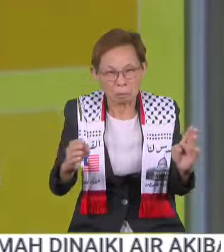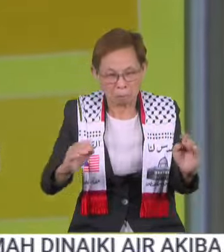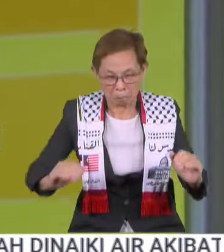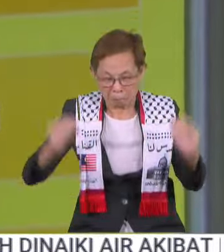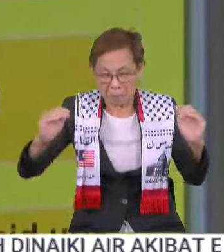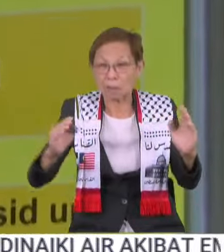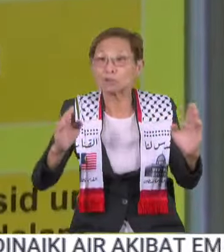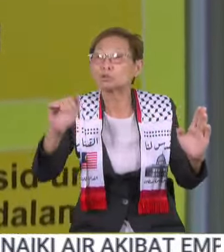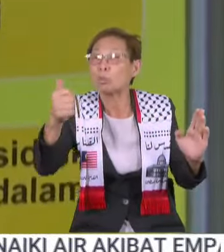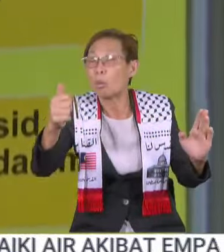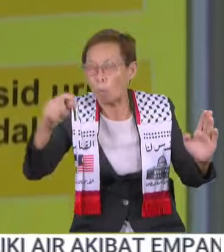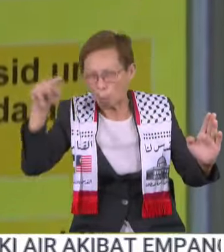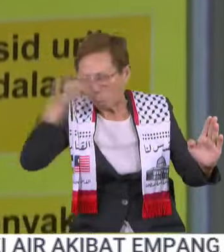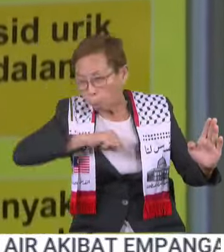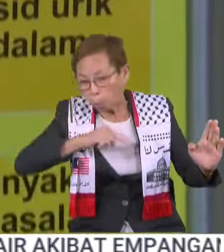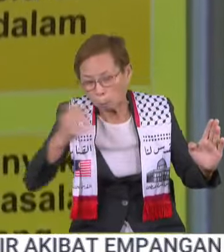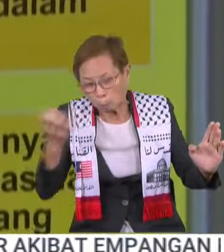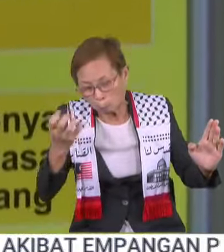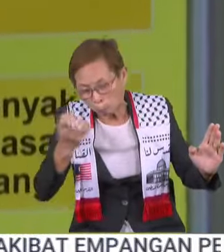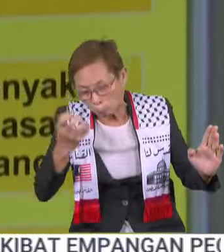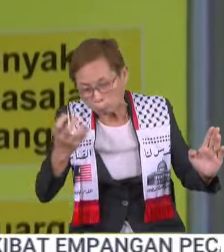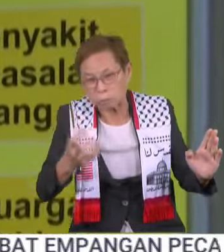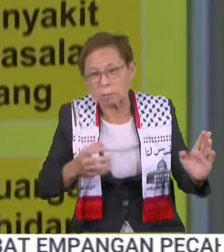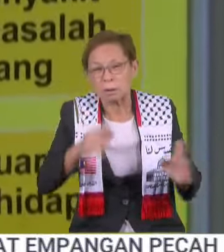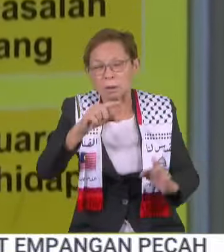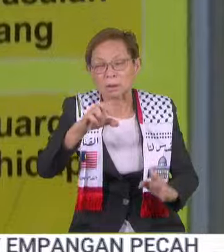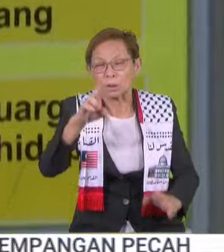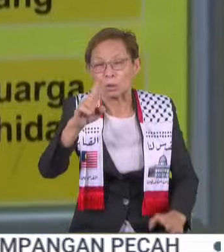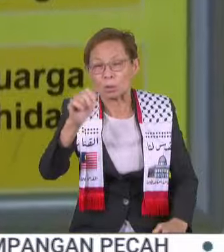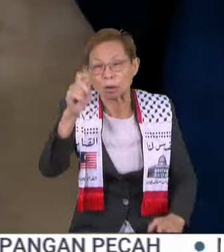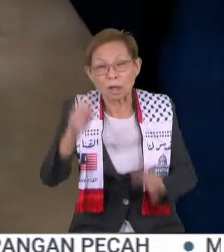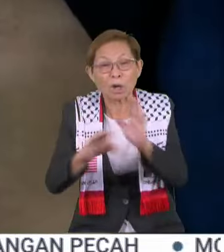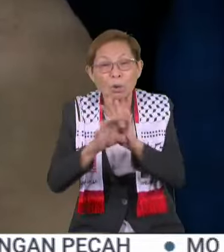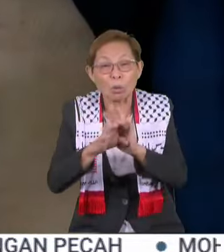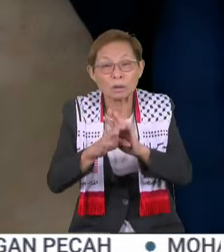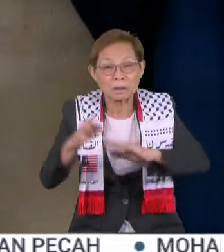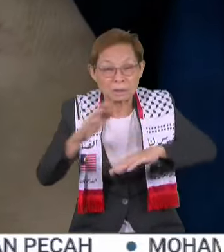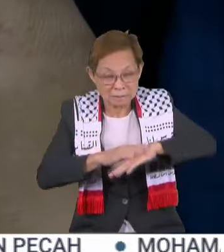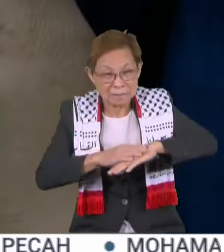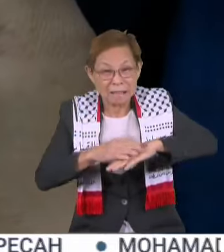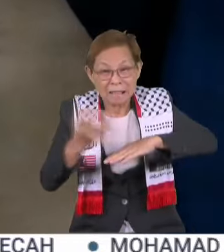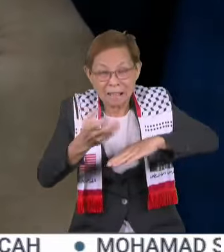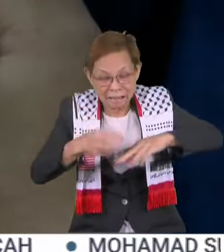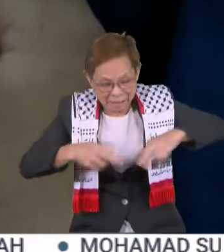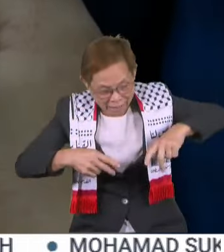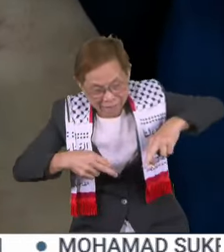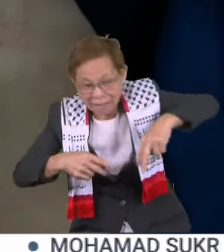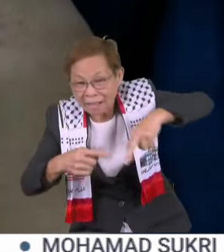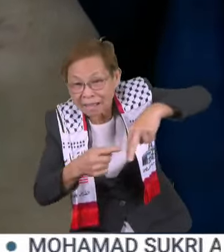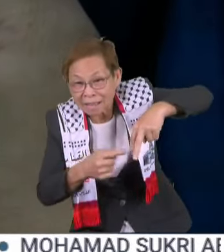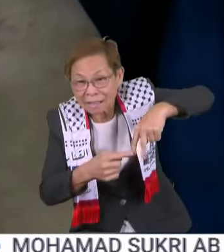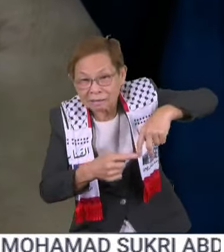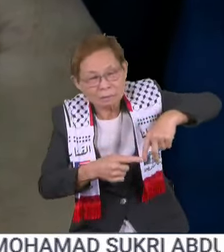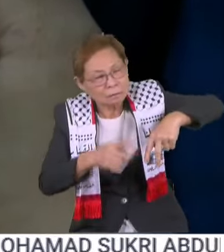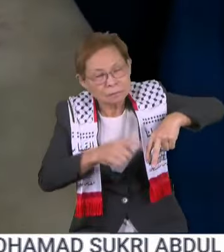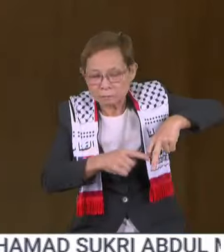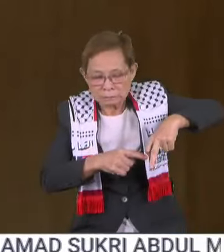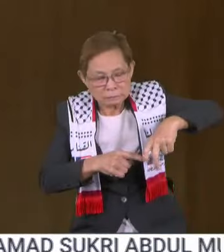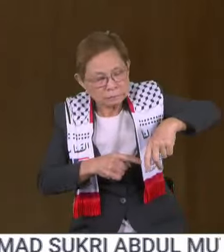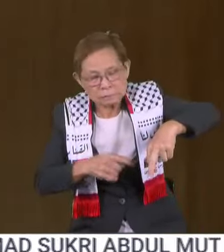10. Dia punya bisa tu memang, kalau kena dekat kaki, contoh ke kaki tu memang tak boleh nak